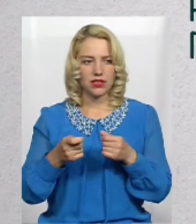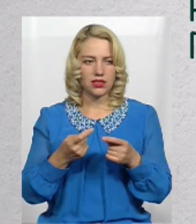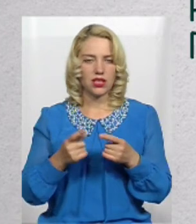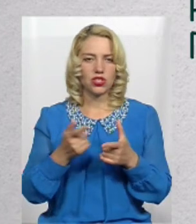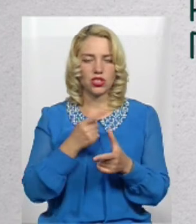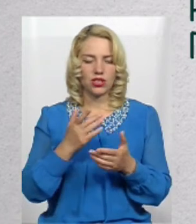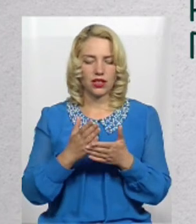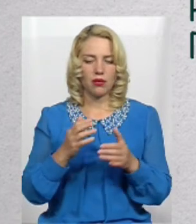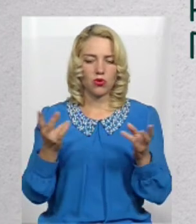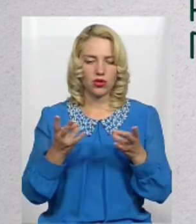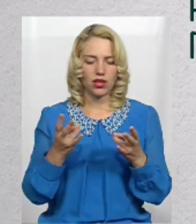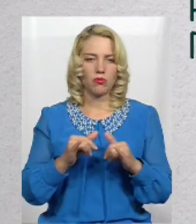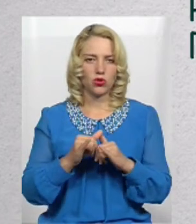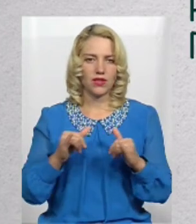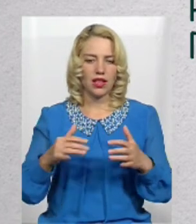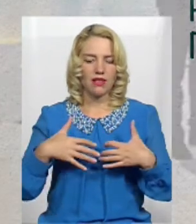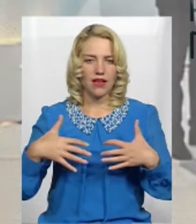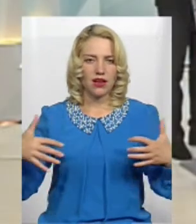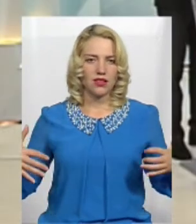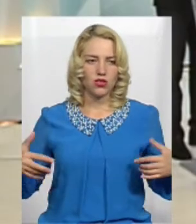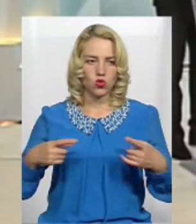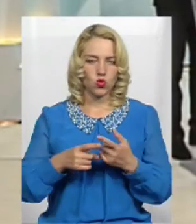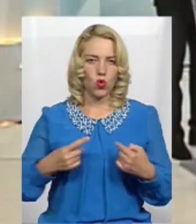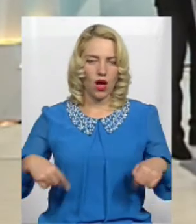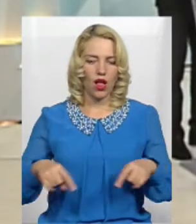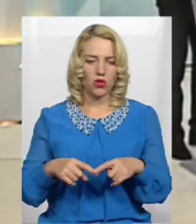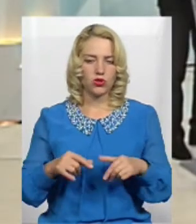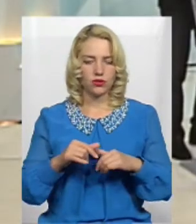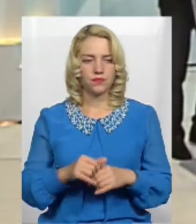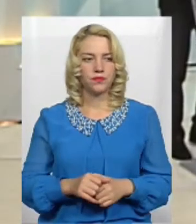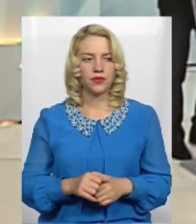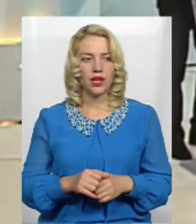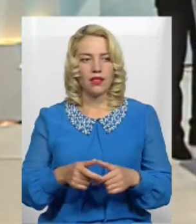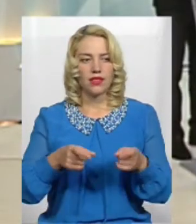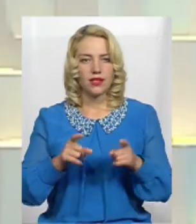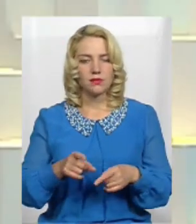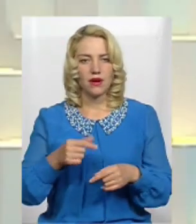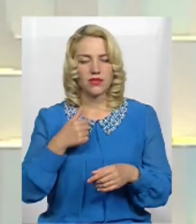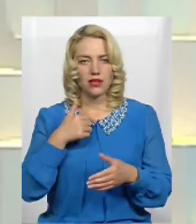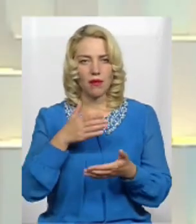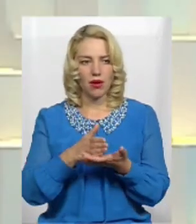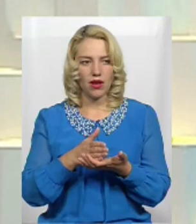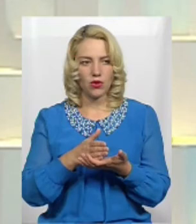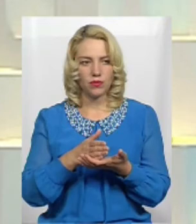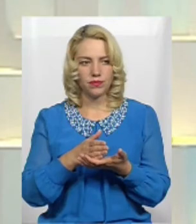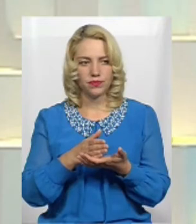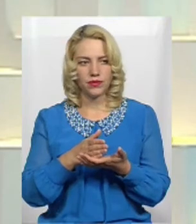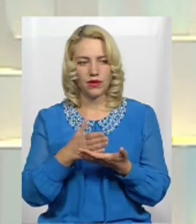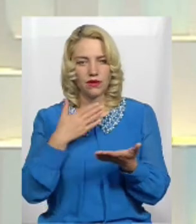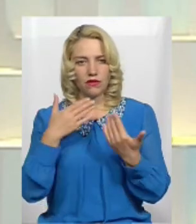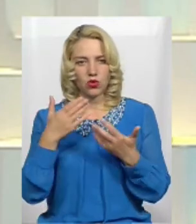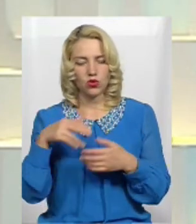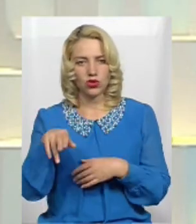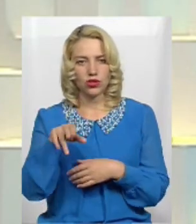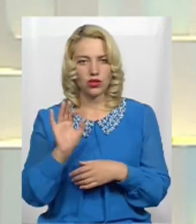можливості розвивати в області тваринницьку галузь? Насправді, я маю безпосереднє